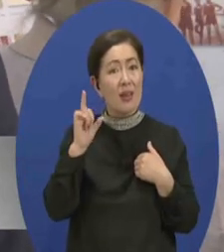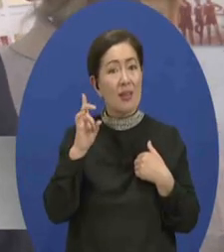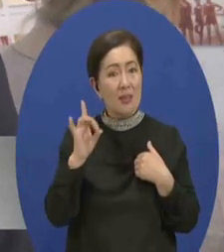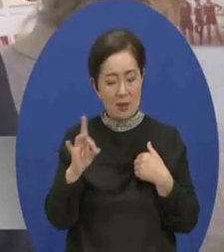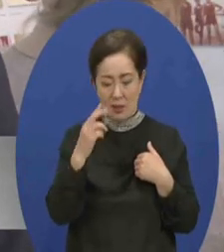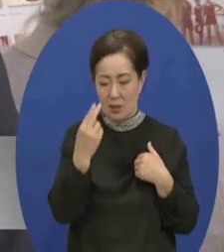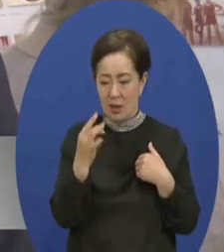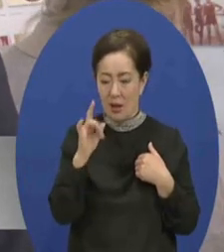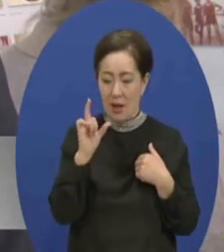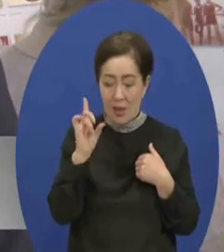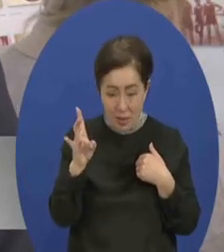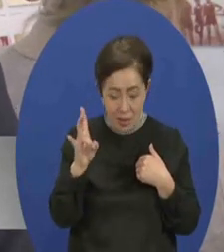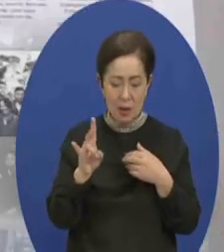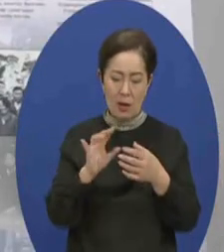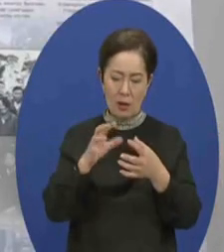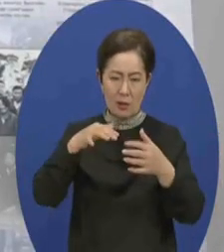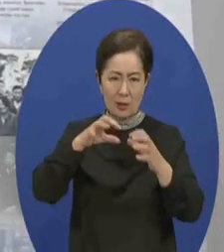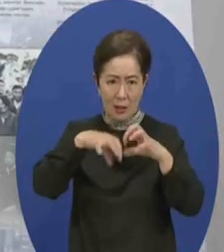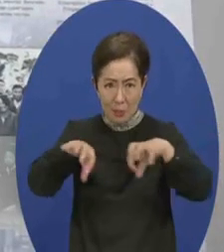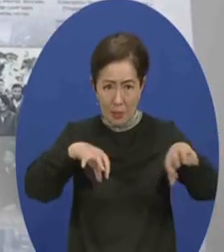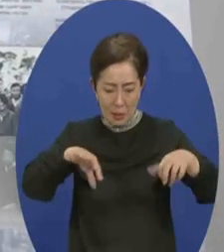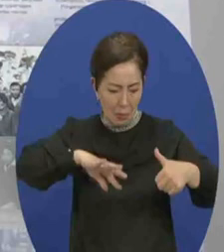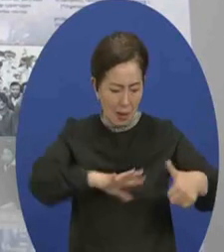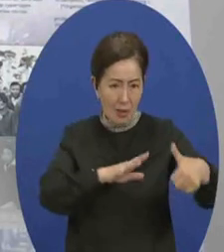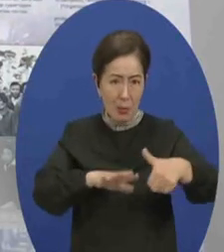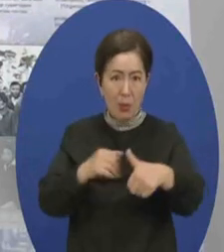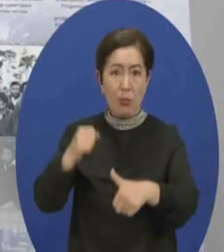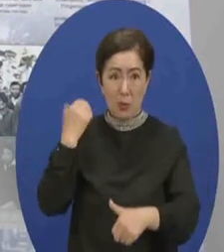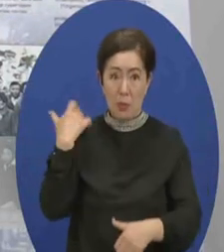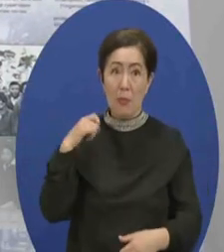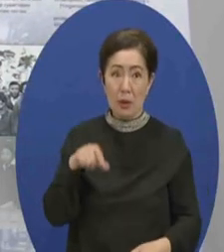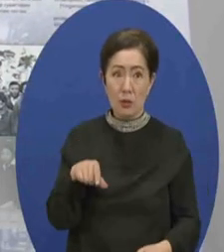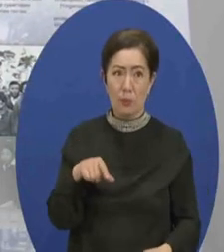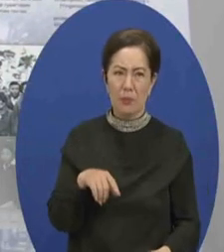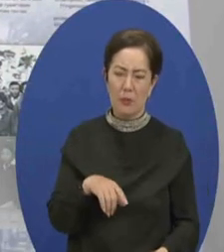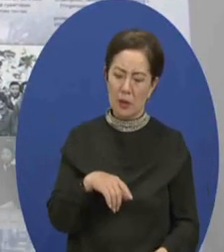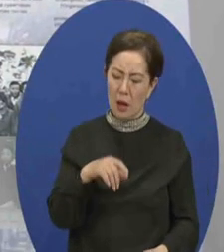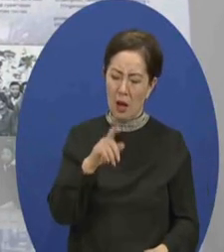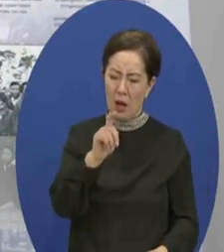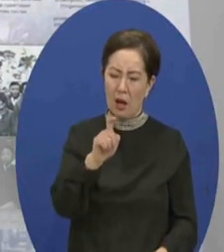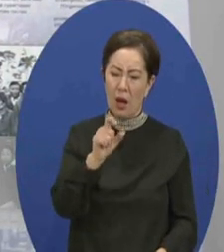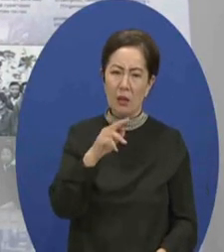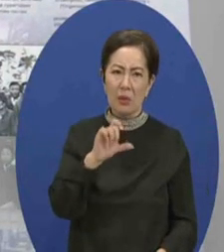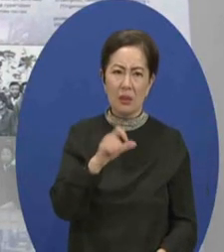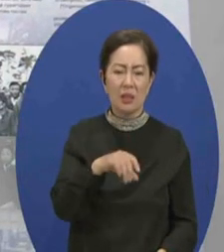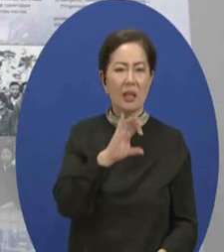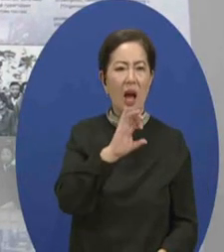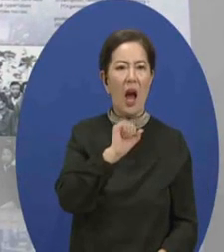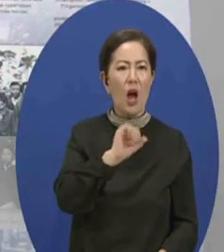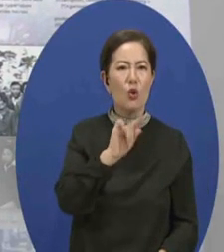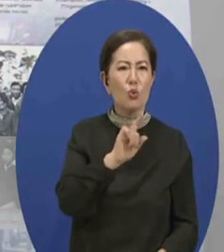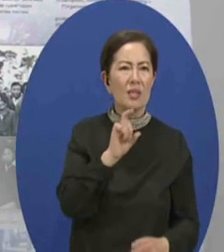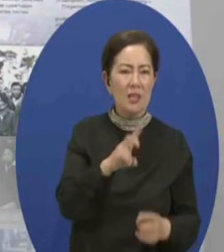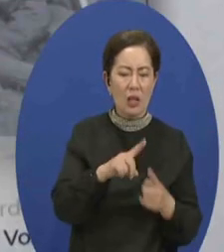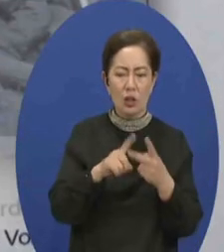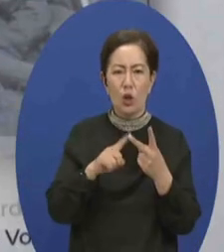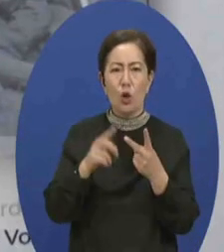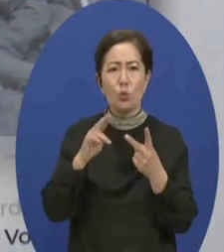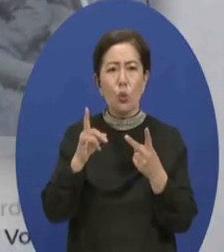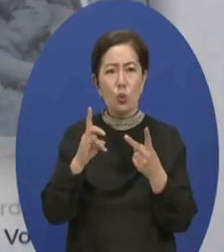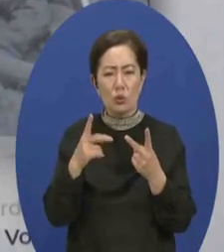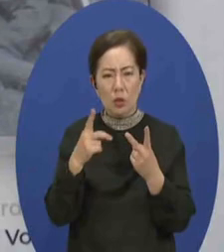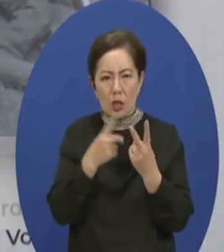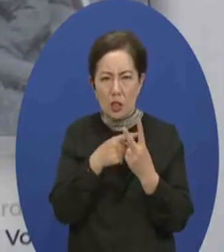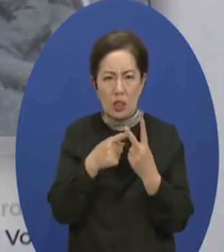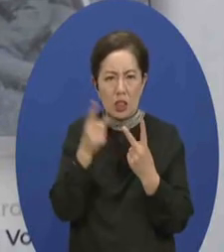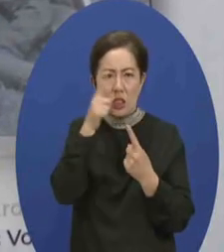бүртээ л одоо манлайсан хүмүүс болсон юм аа. Харин хилмигдүүлэлтийн он жилүүдэд сурагч Аюрзан, Дүгүрсүрэн нар тэсч үлдсэн. Хожмоо